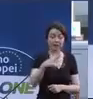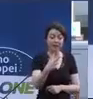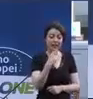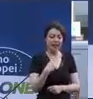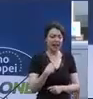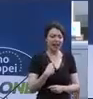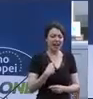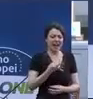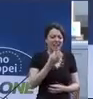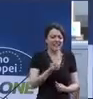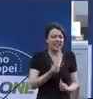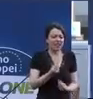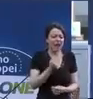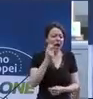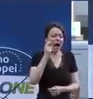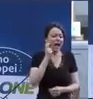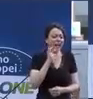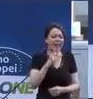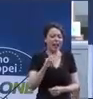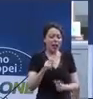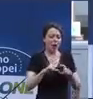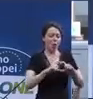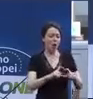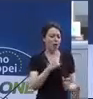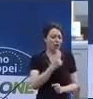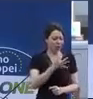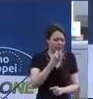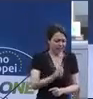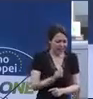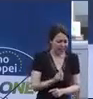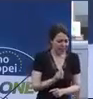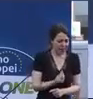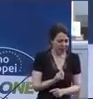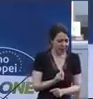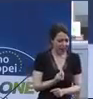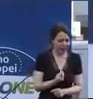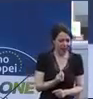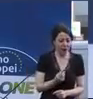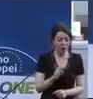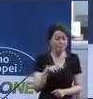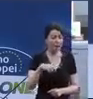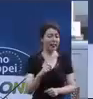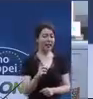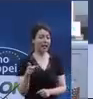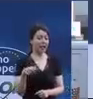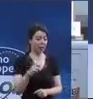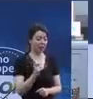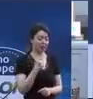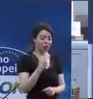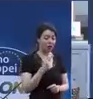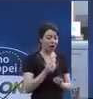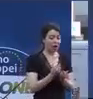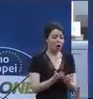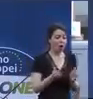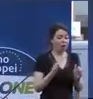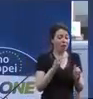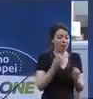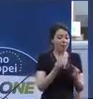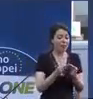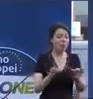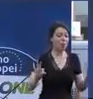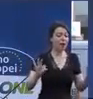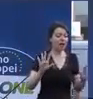sa dire che cacchio vuol dire il Green Deal col cuore rosso oppure il PD il contenimento diplomatico